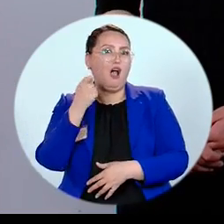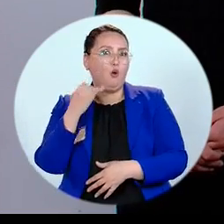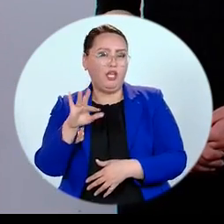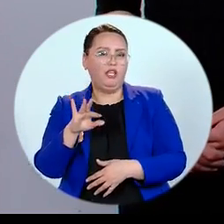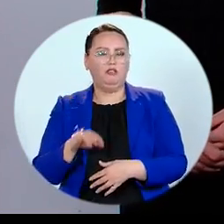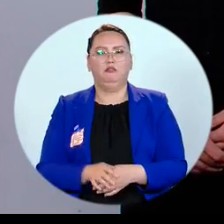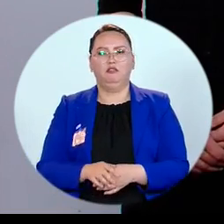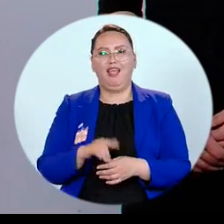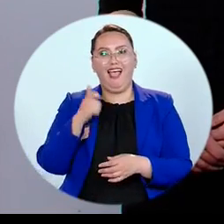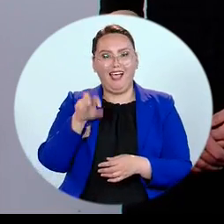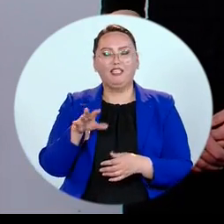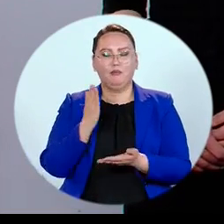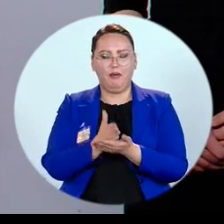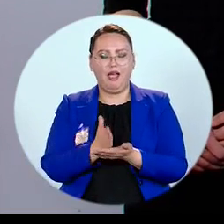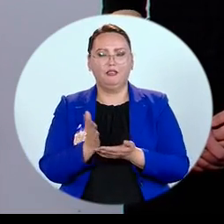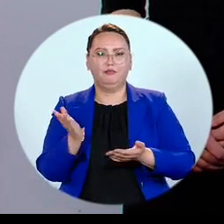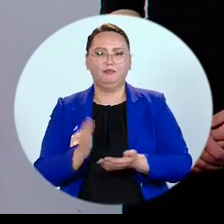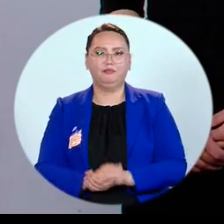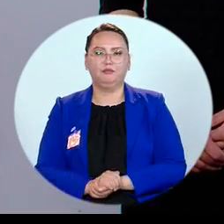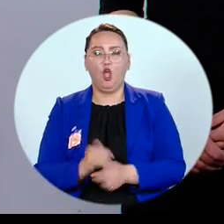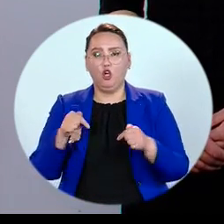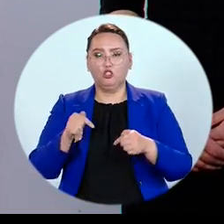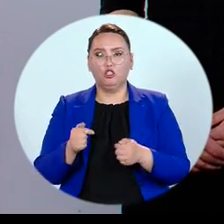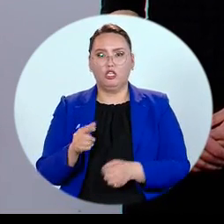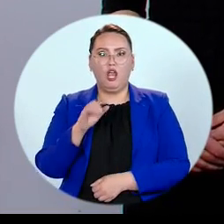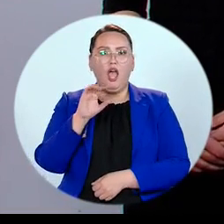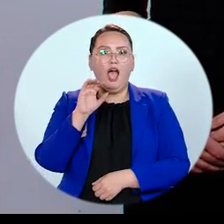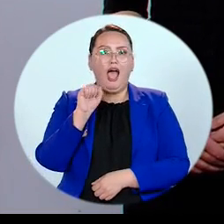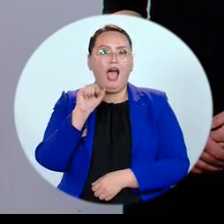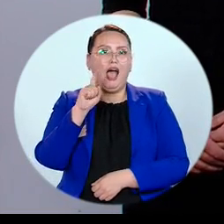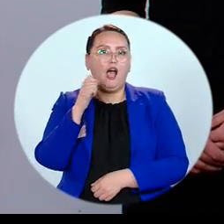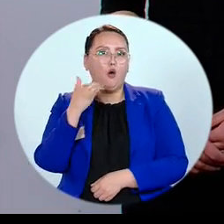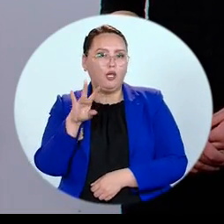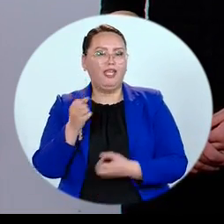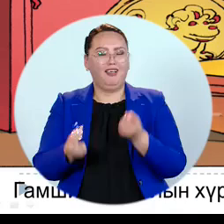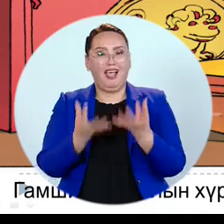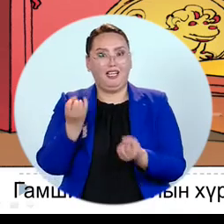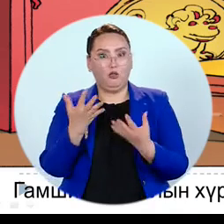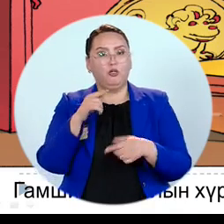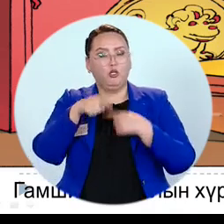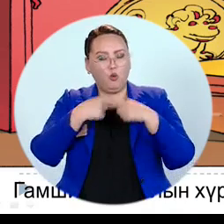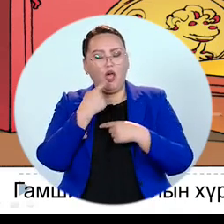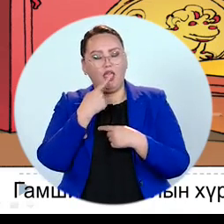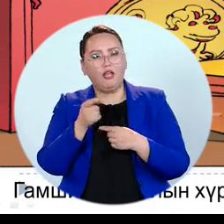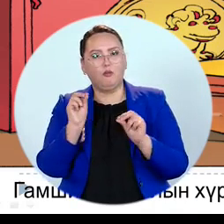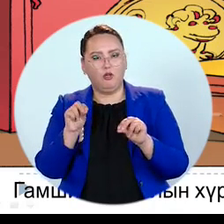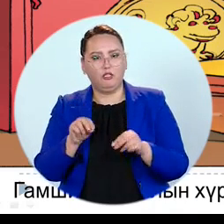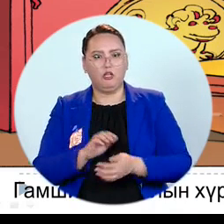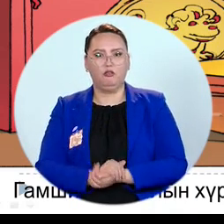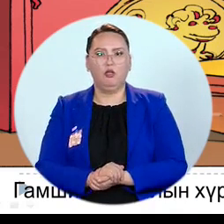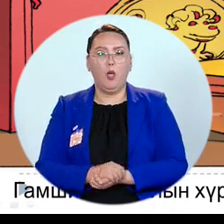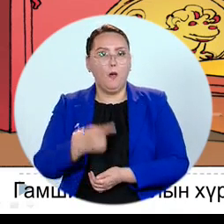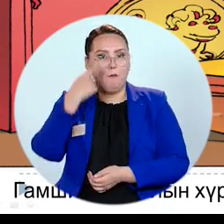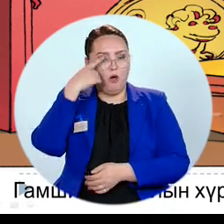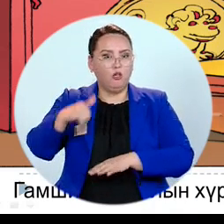гэж хоэр ангэлдаг тэгүүл өнөөдрин тэлийс өрголтараа өвэхт өмөр өвэхт өмөр энэллаар дэлгэрэнгүй авж байгаа мана монгол өсэд жилд онджаар